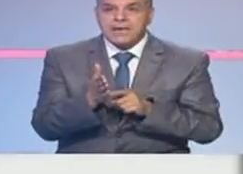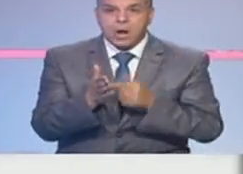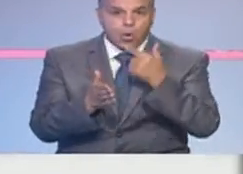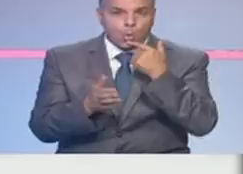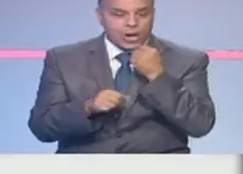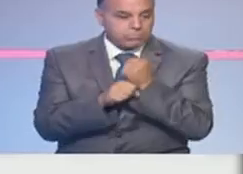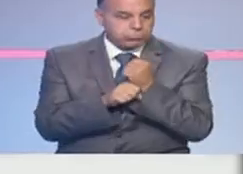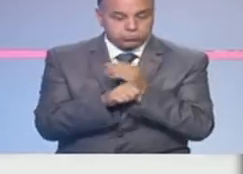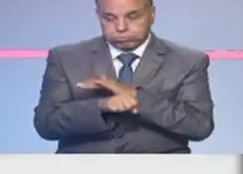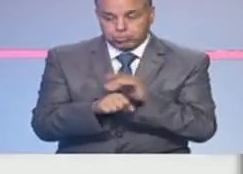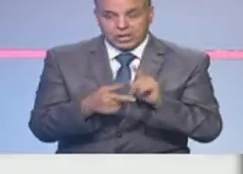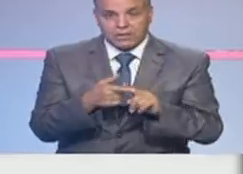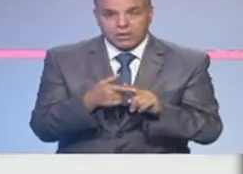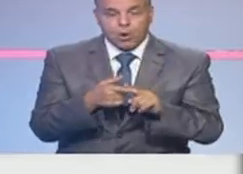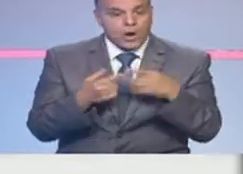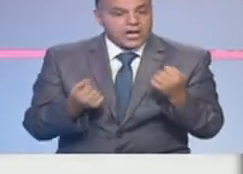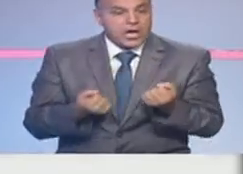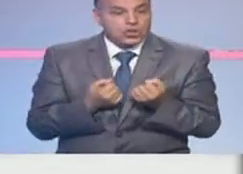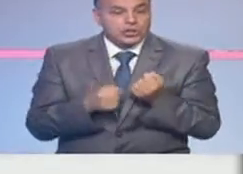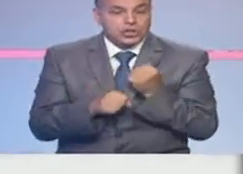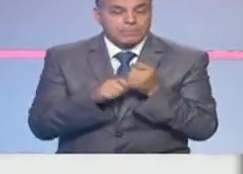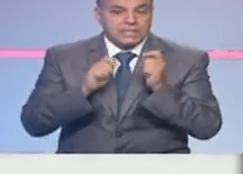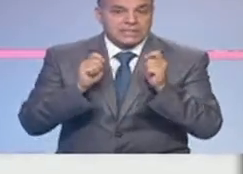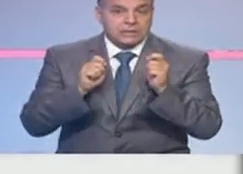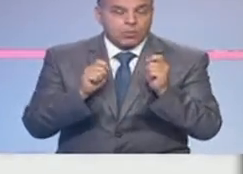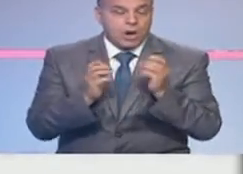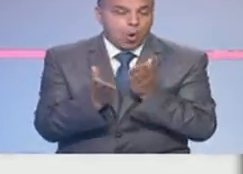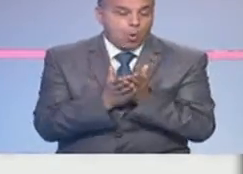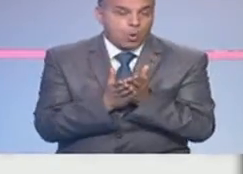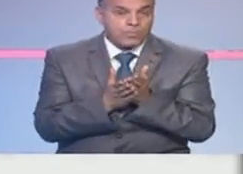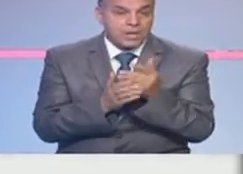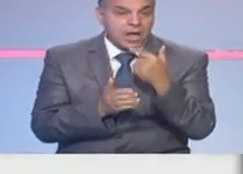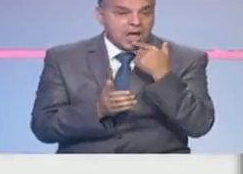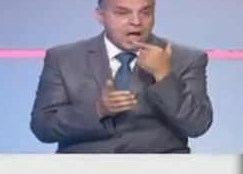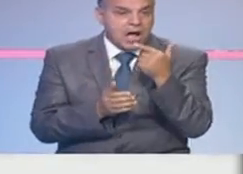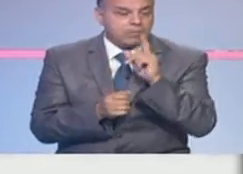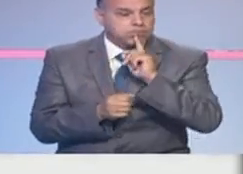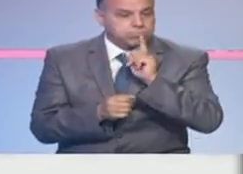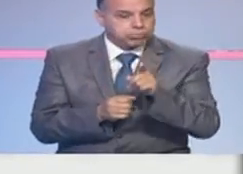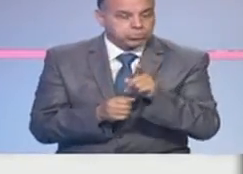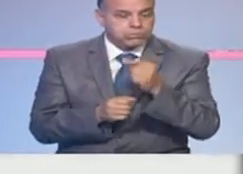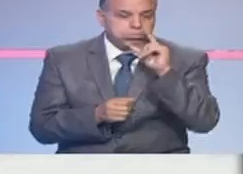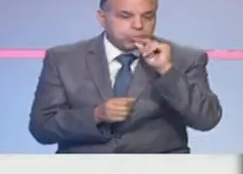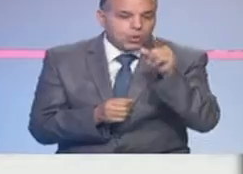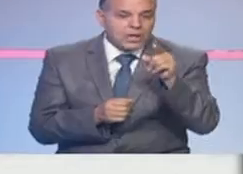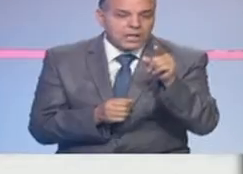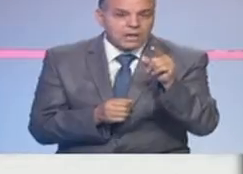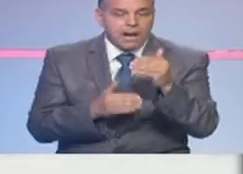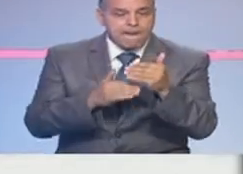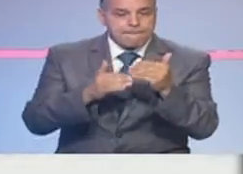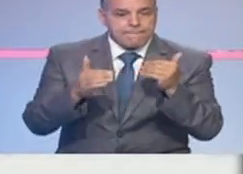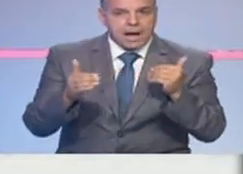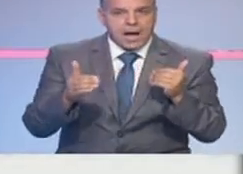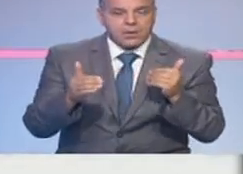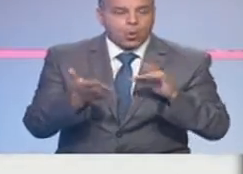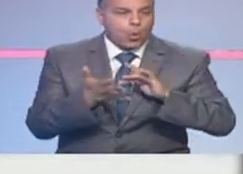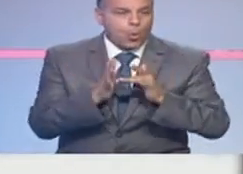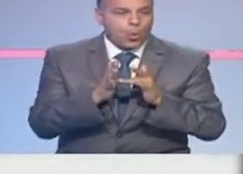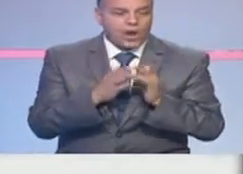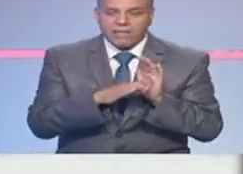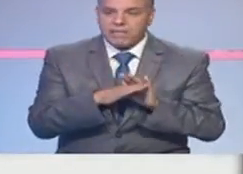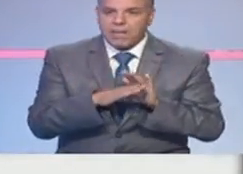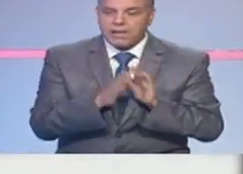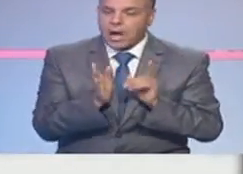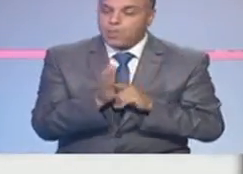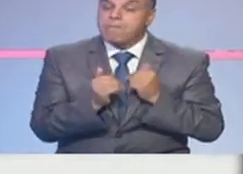المهنيه او نشاطهم السياسي او الحقوقيه بتعليمات شفويه وبعيدا عن كل الضمانات